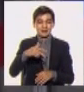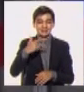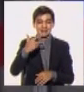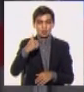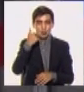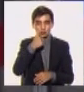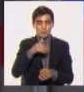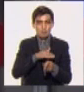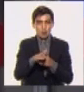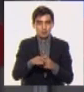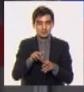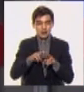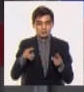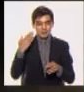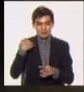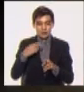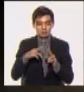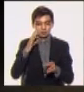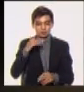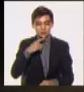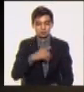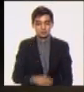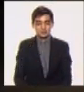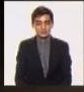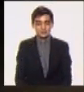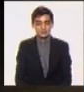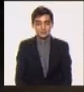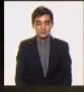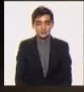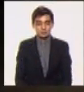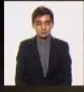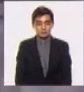ғана толық қалпына келмек. Жанар Жолтаева, Информбюро, Алматы.